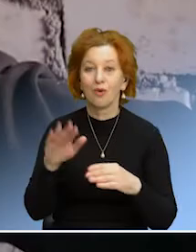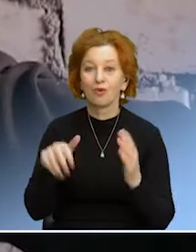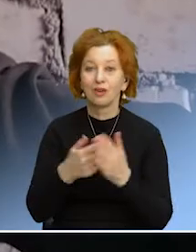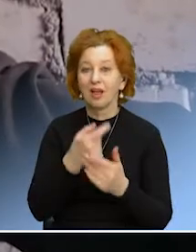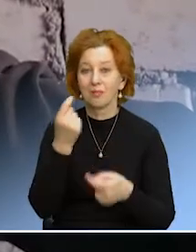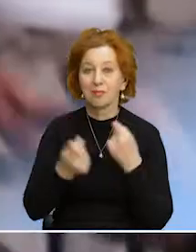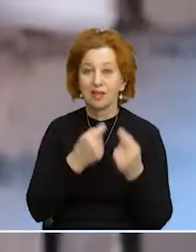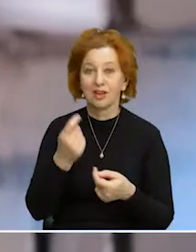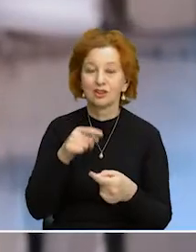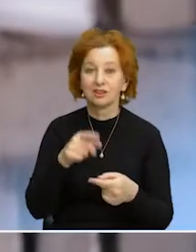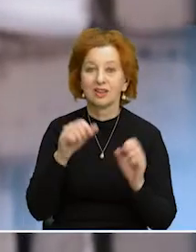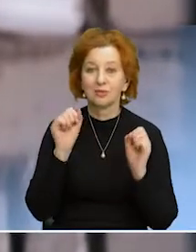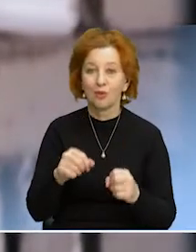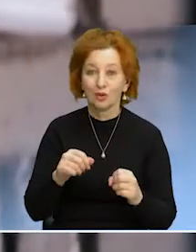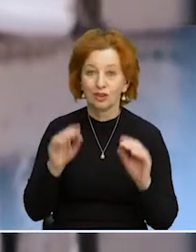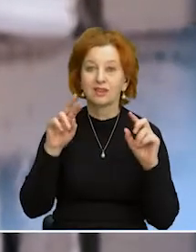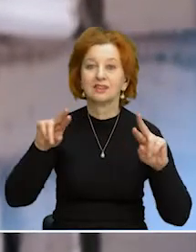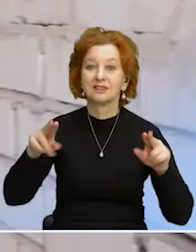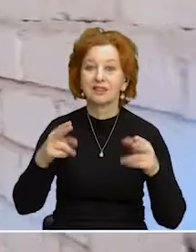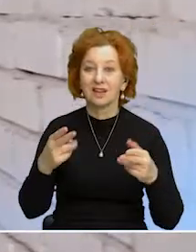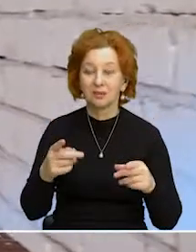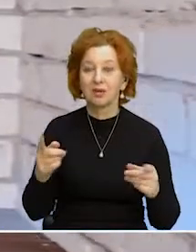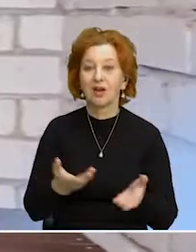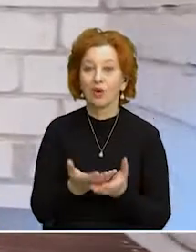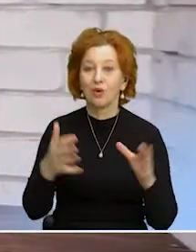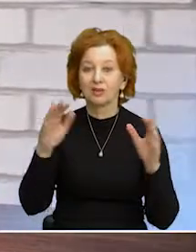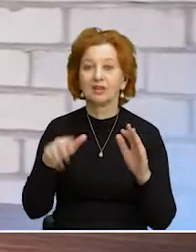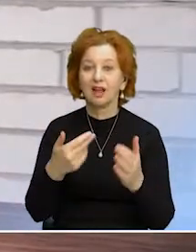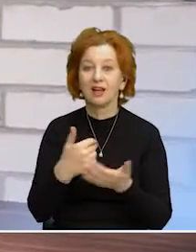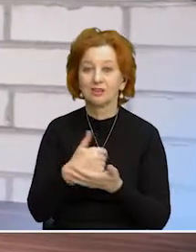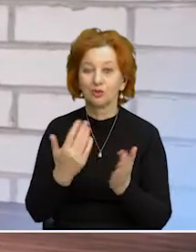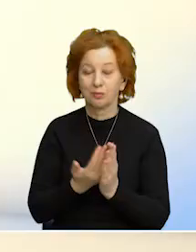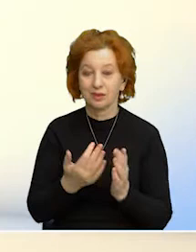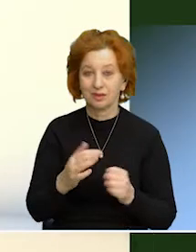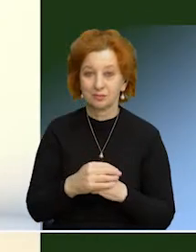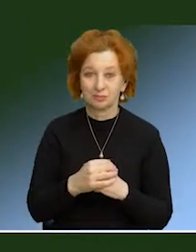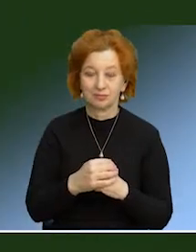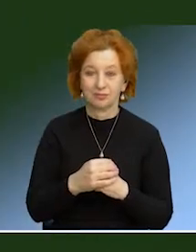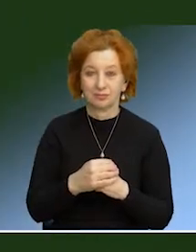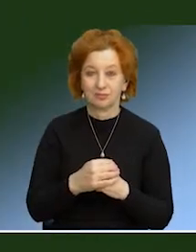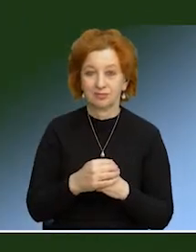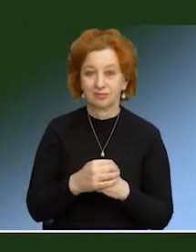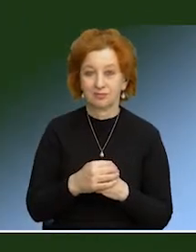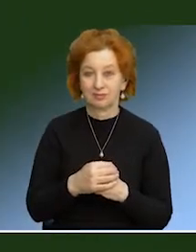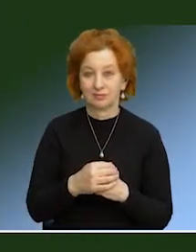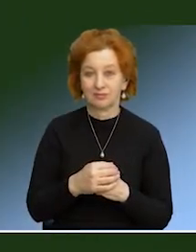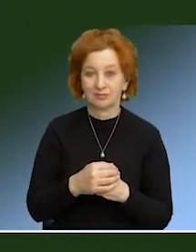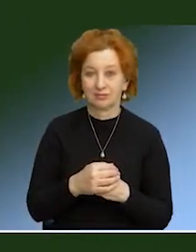небольшую полку для мелочей. Также здесь можно закрепить крючки или корзины для инструментов.